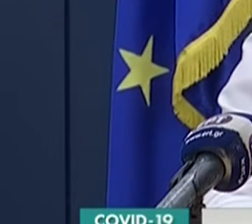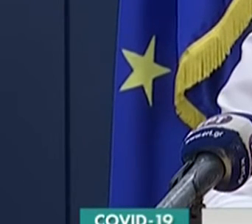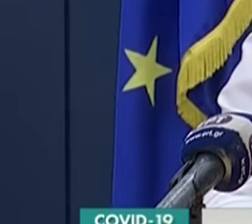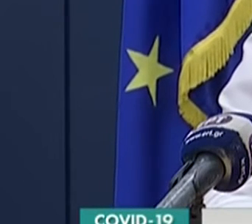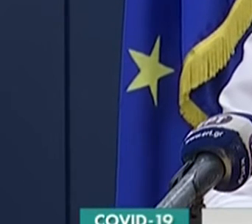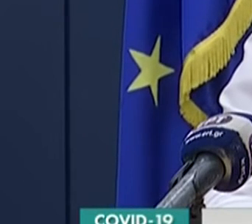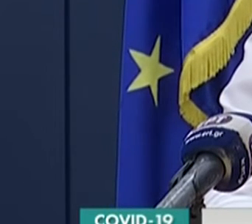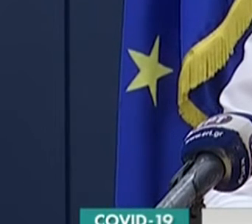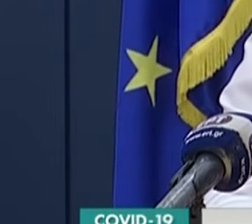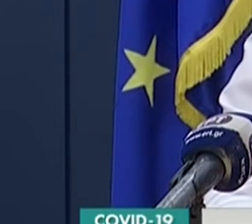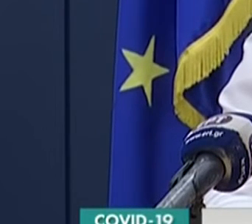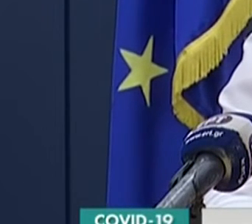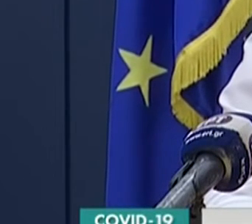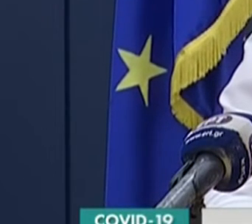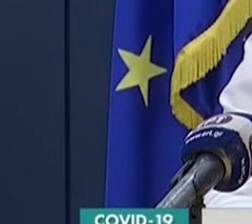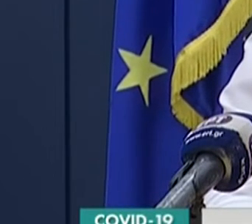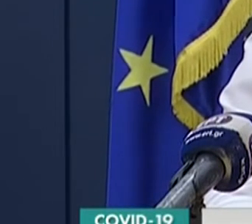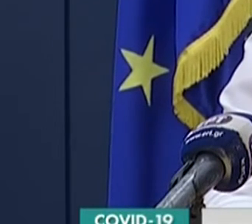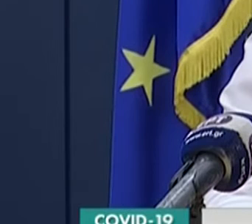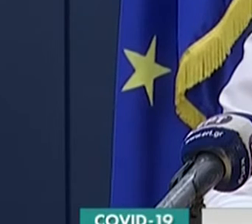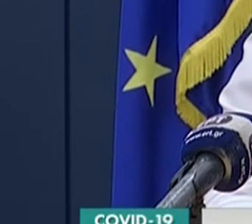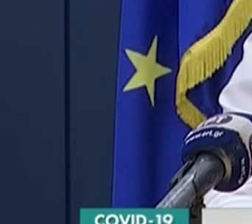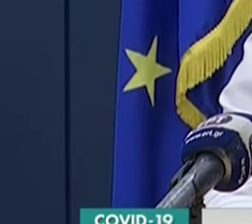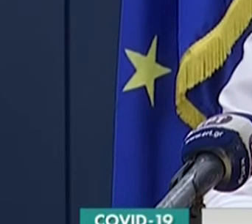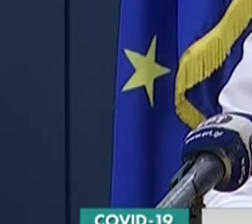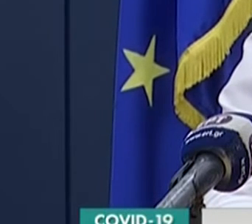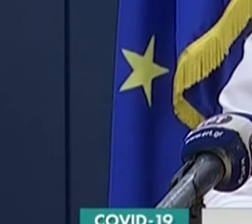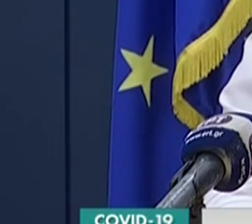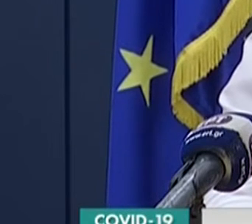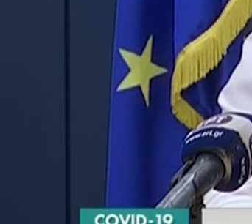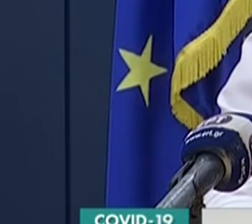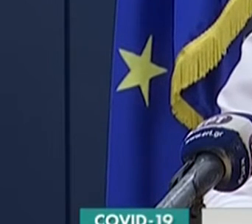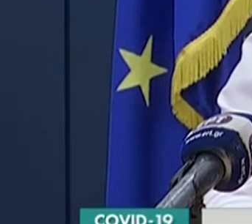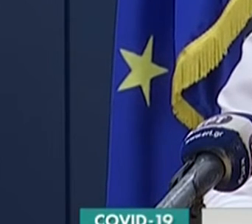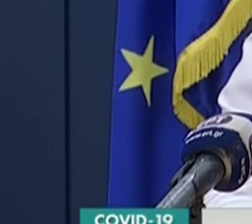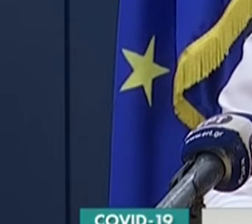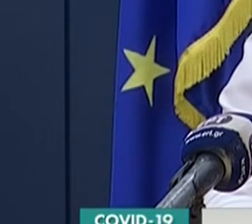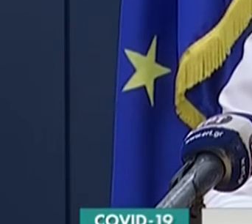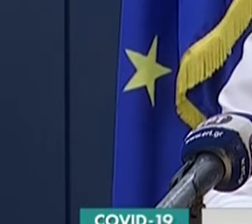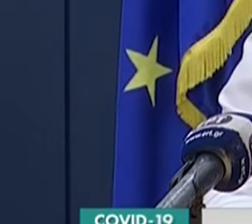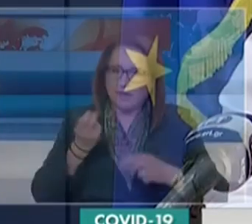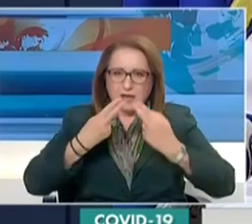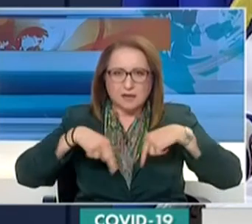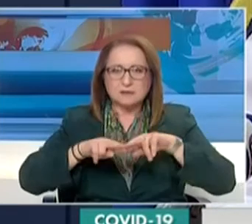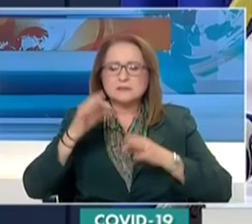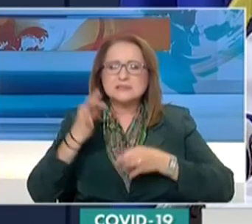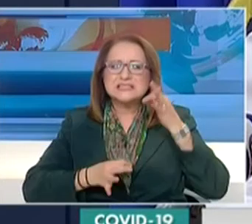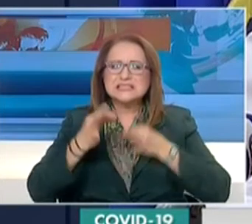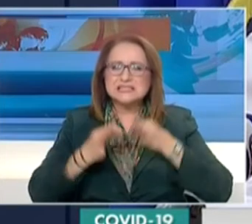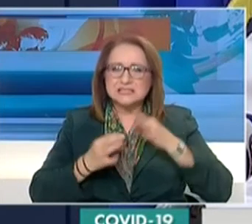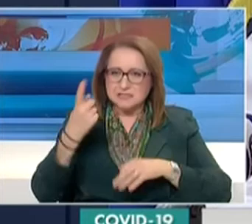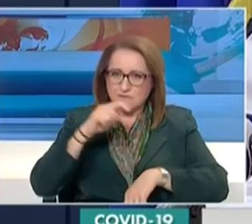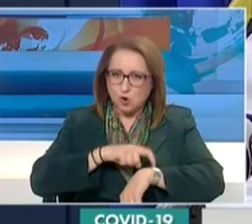ΑΔΜΙΕ, ΔΕΣΦΑ, ΟΣΕ, ΕΙΔΑΠ, ΙΠΑ, ΟΤΕ, το Κέντρο Ελέγχου Λειτουργίας της ΤΑΣΥ και η Ένωση Εταιριών